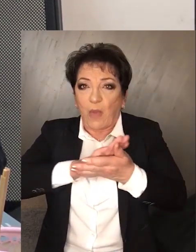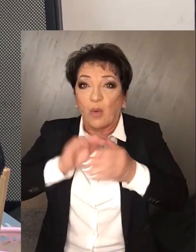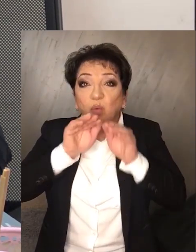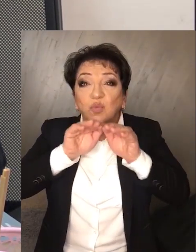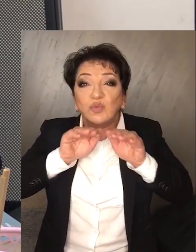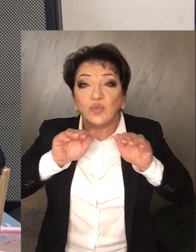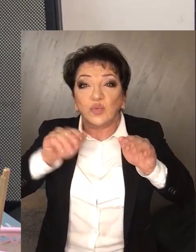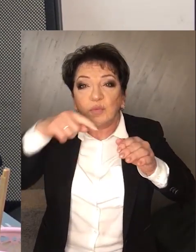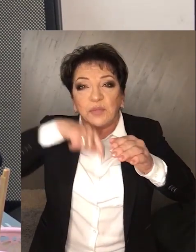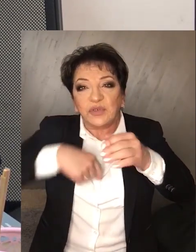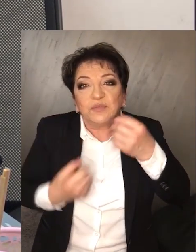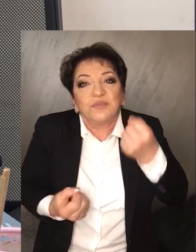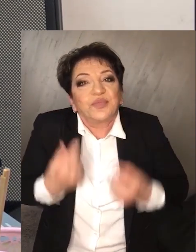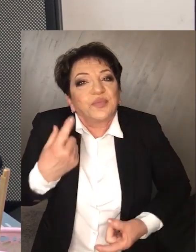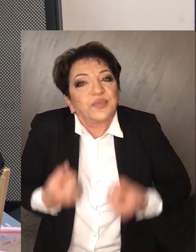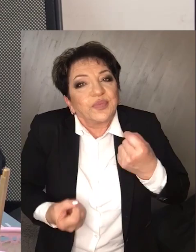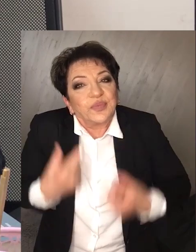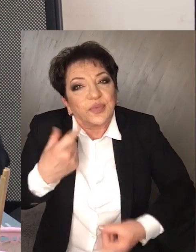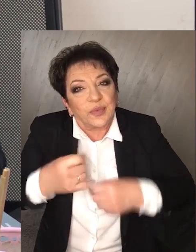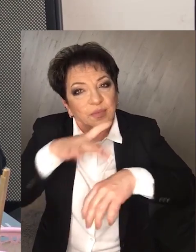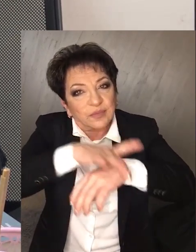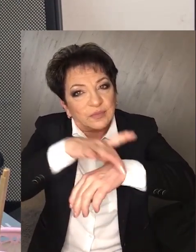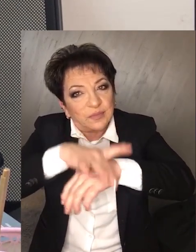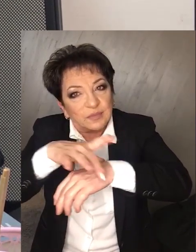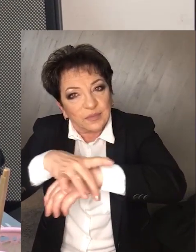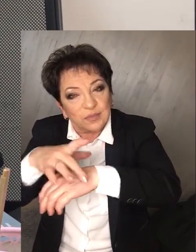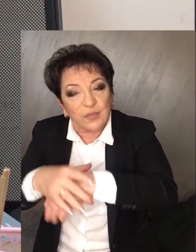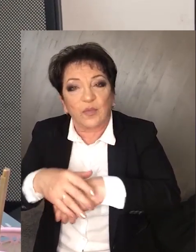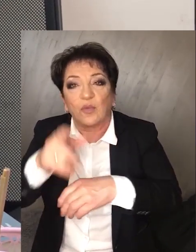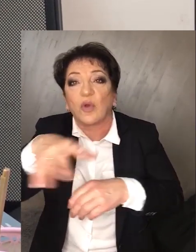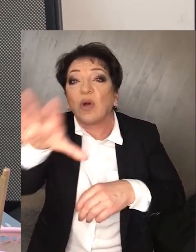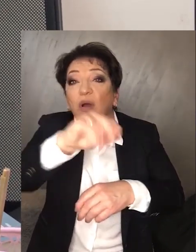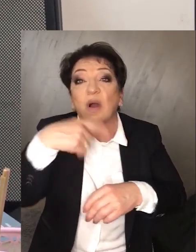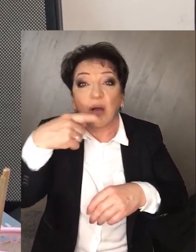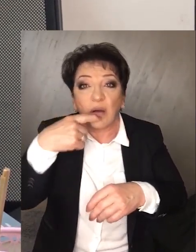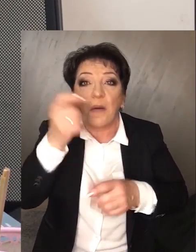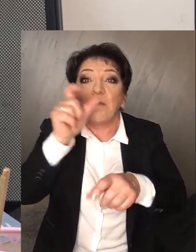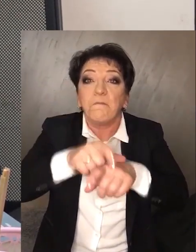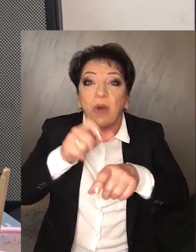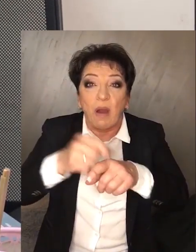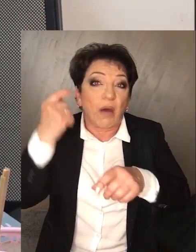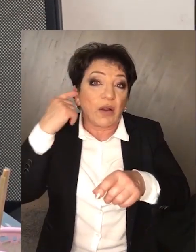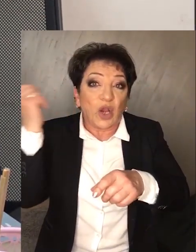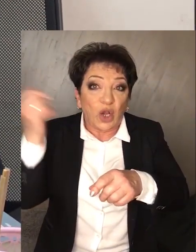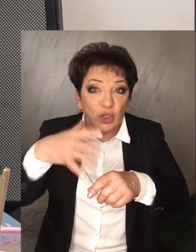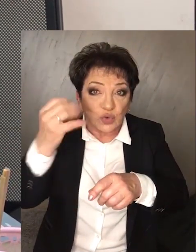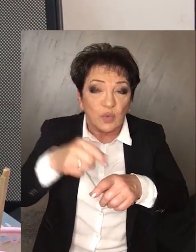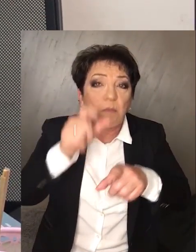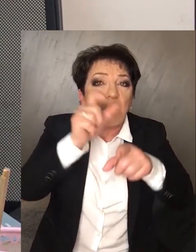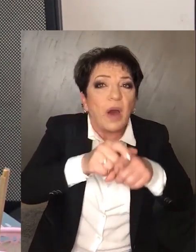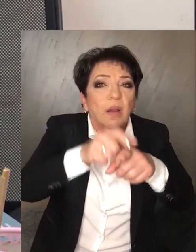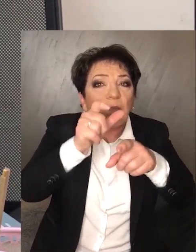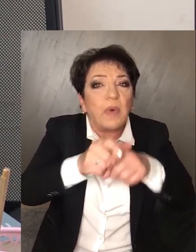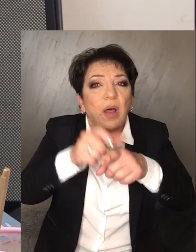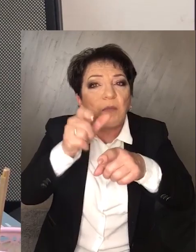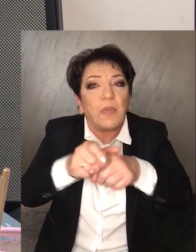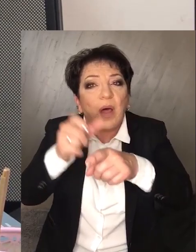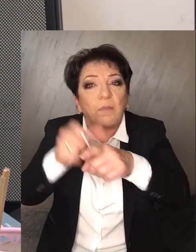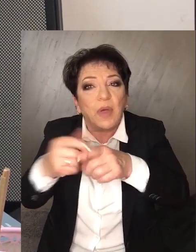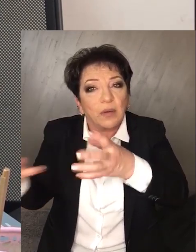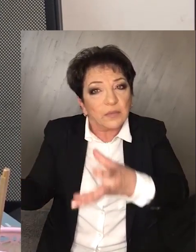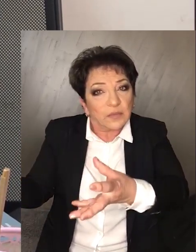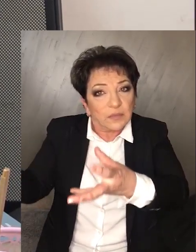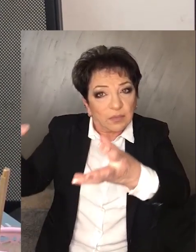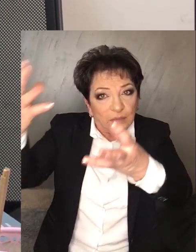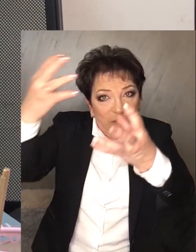է, լռությունը, երբ որ մարդու հոգու մեջ աղմուկը չկա, դու նոր այդ ժամանակ փորձում ես ընկալել։ Դուք